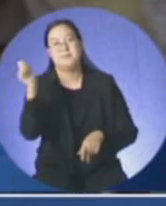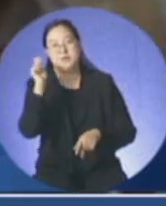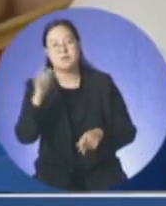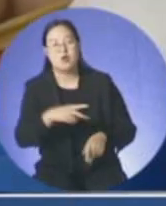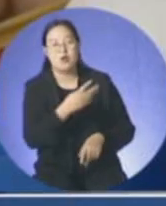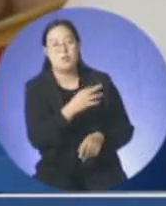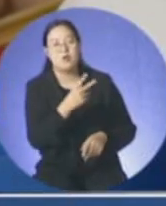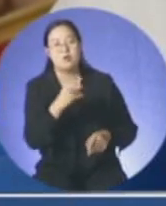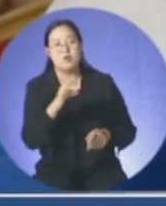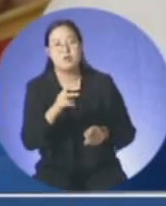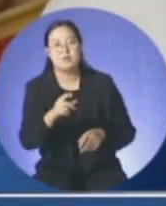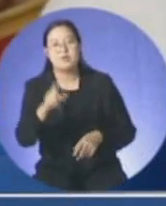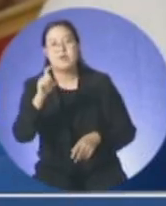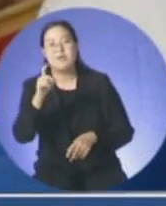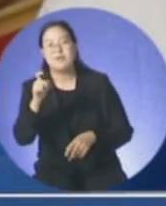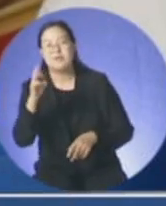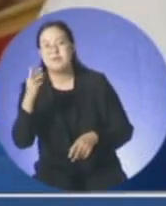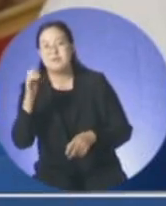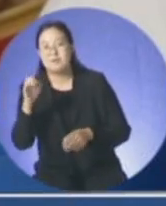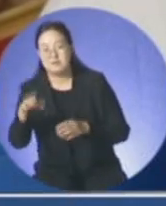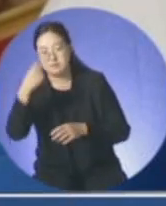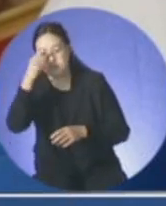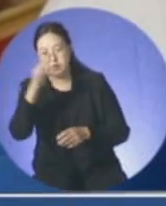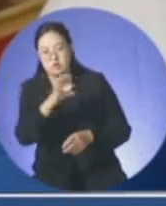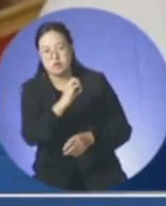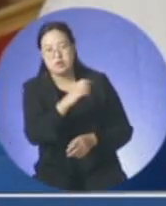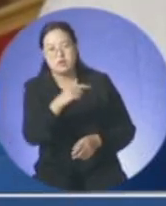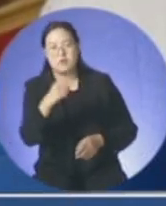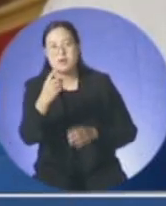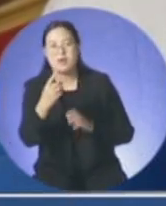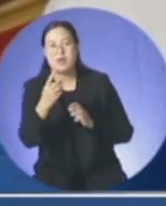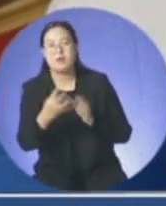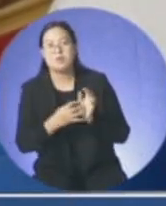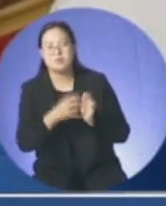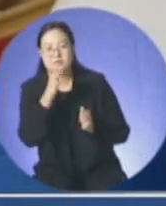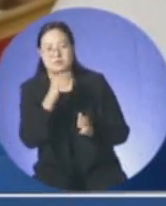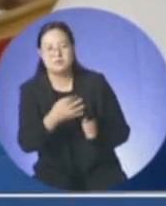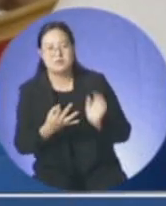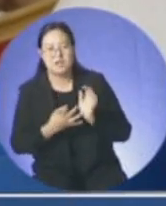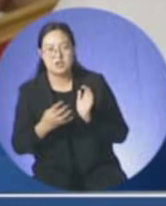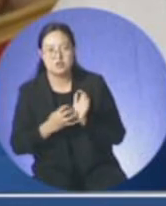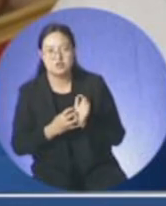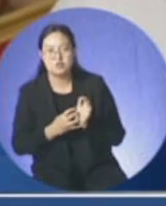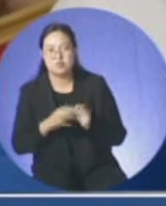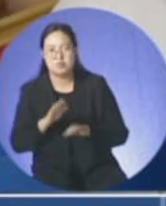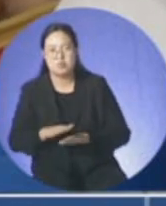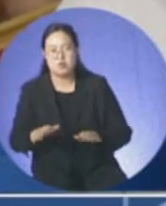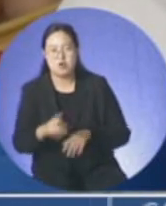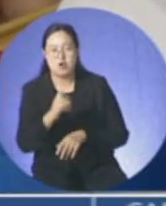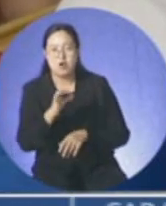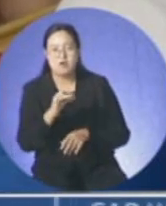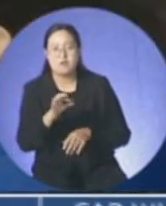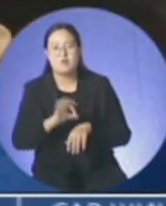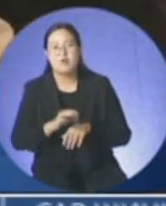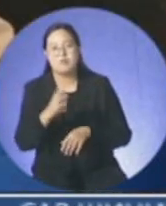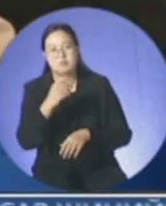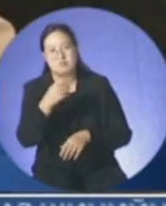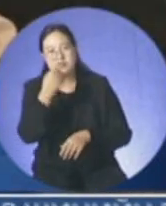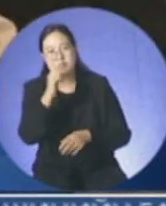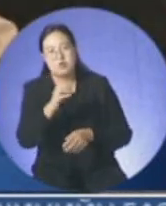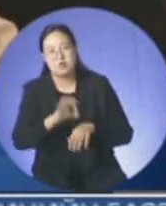2022 онд их хүүхдийн ирлэг мэндийн үндэсний төв 0-19 насны 89 хүүхэд шинээр хот хадраар онцлогдсон ажиллаж байна.